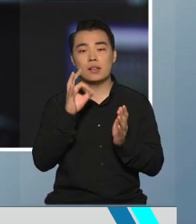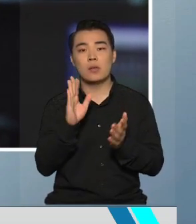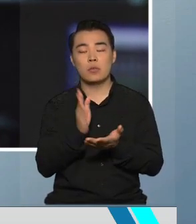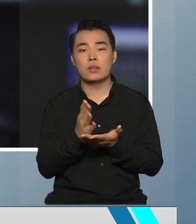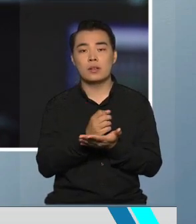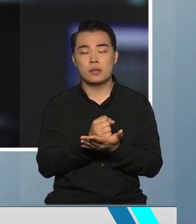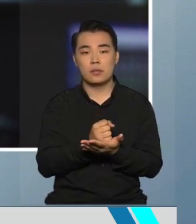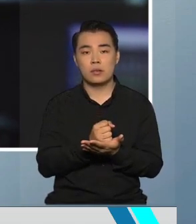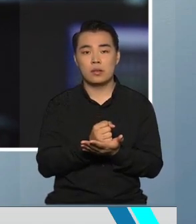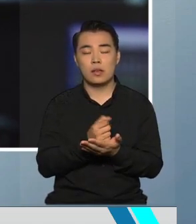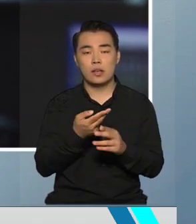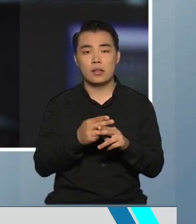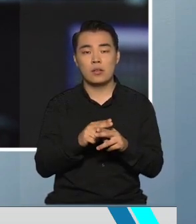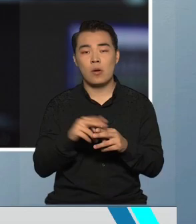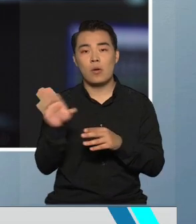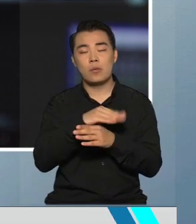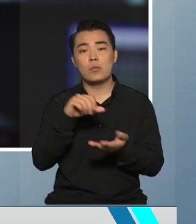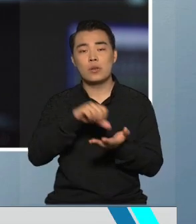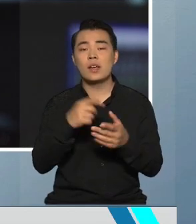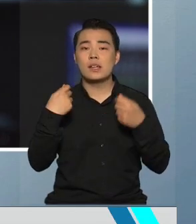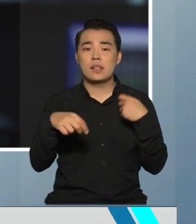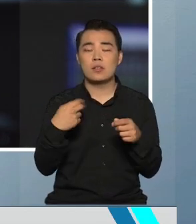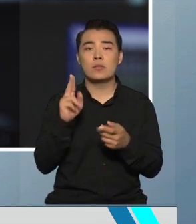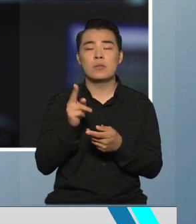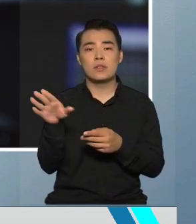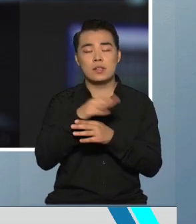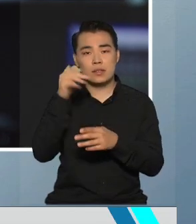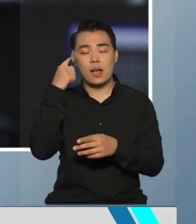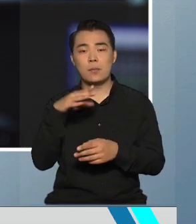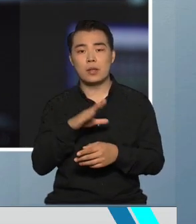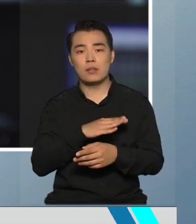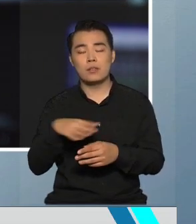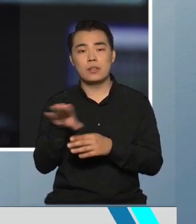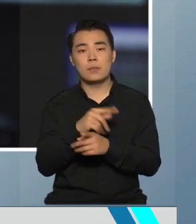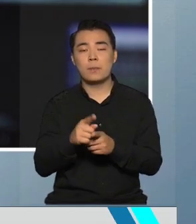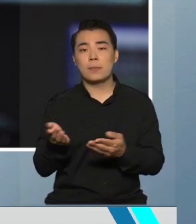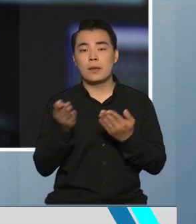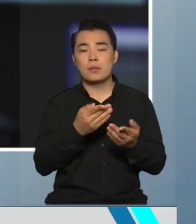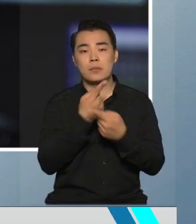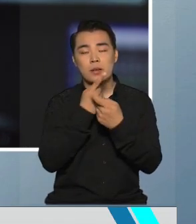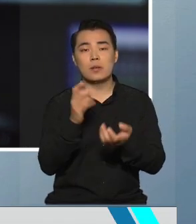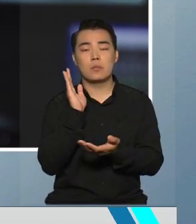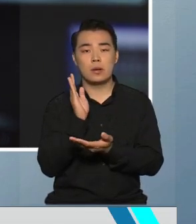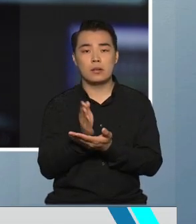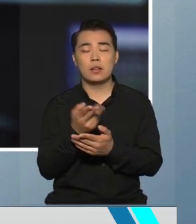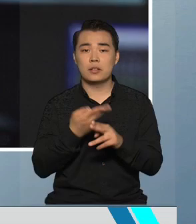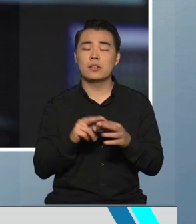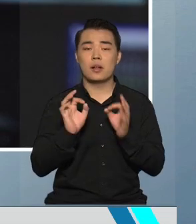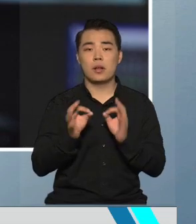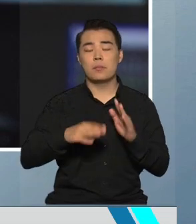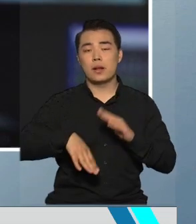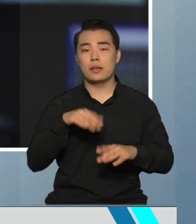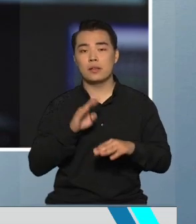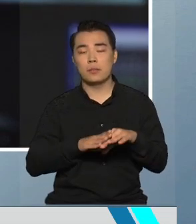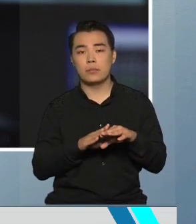месяце. Это, в принципе, участники рынка всегда знали. Их всегда за месяц предупреждают. Это нормальная практика.